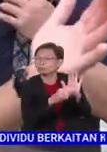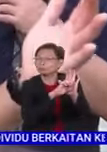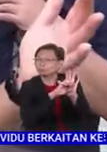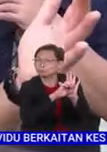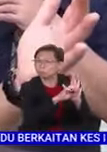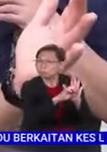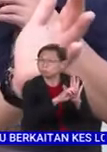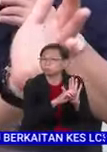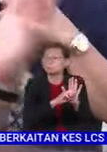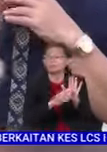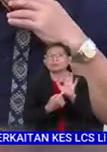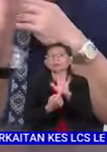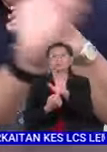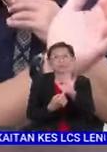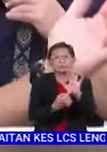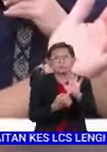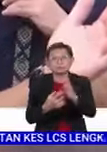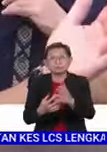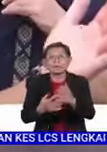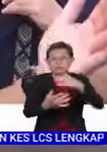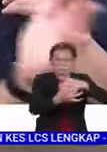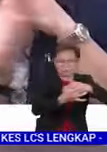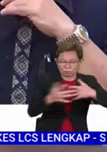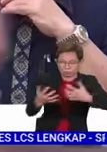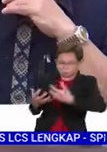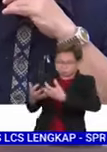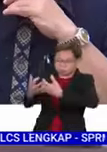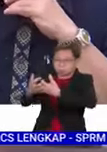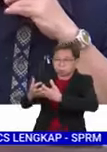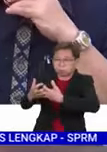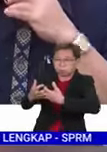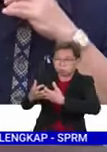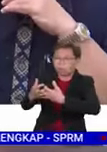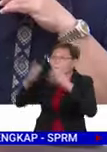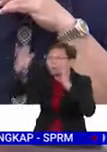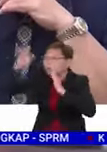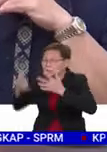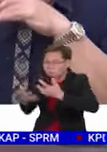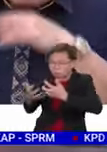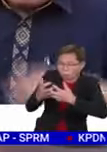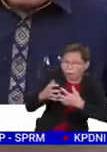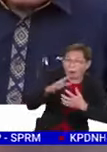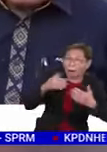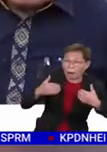tahap adaptasi teknologi yang ada pada negara kita, dan juga